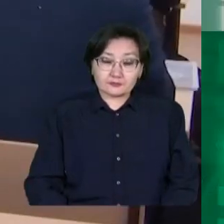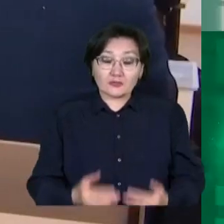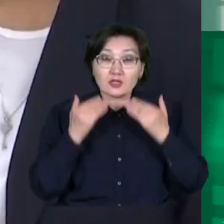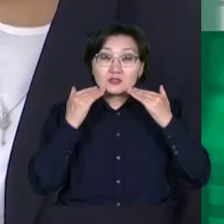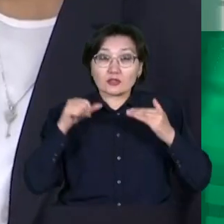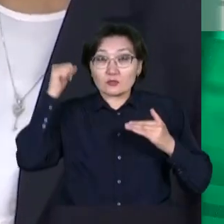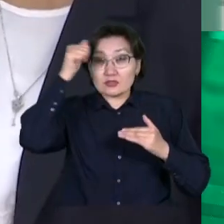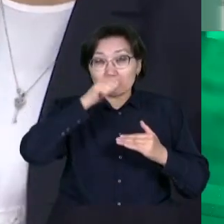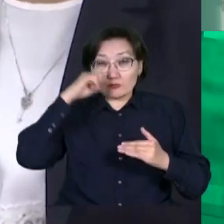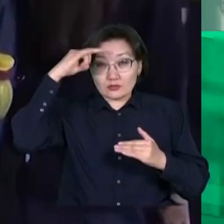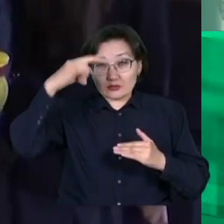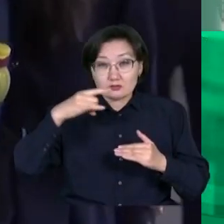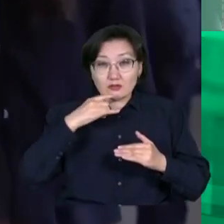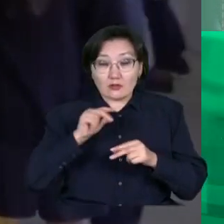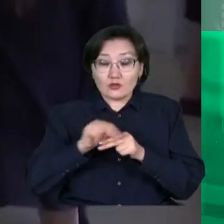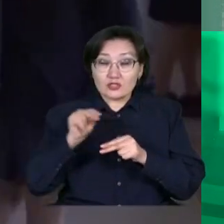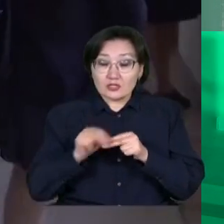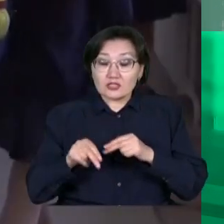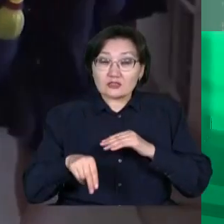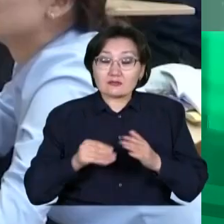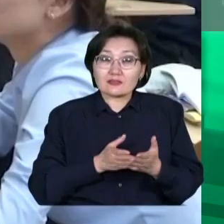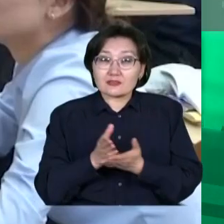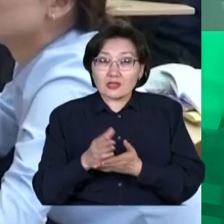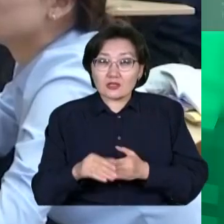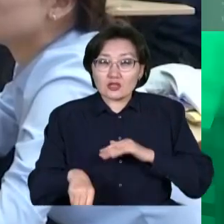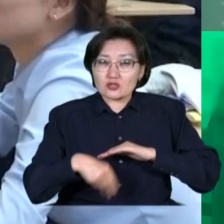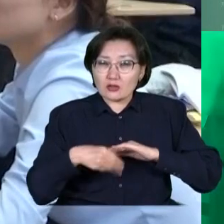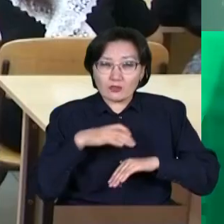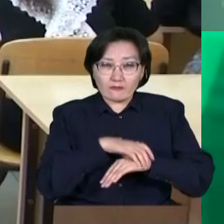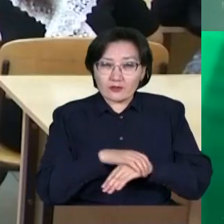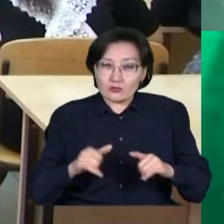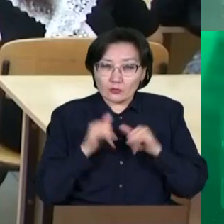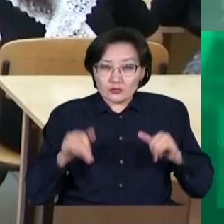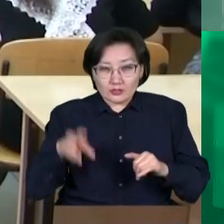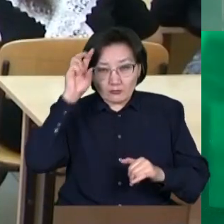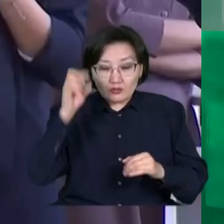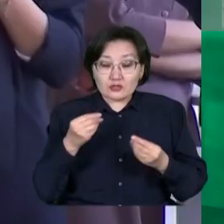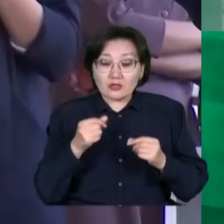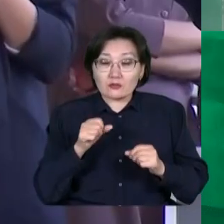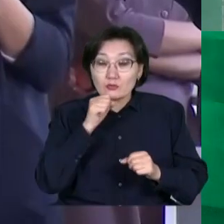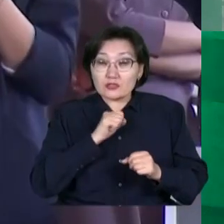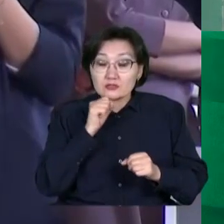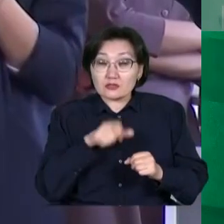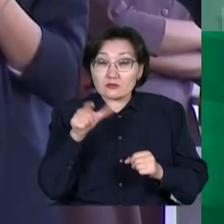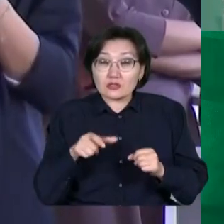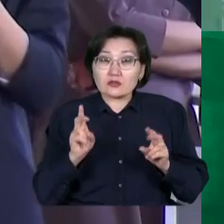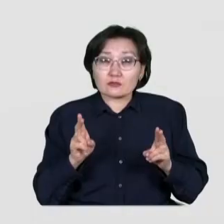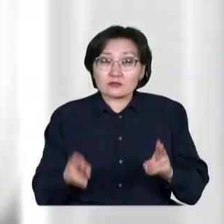Соңғы жылдары еліміздегі білім саласында жемқорлық фактілері күрт көбейген. Мемлекет қаражатына қол салғандар